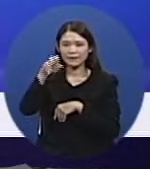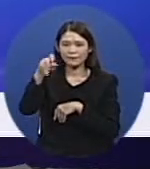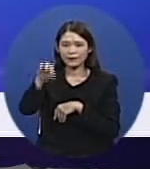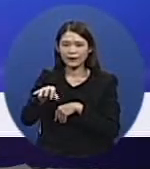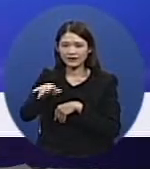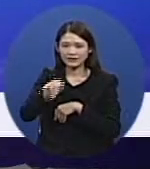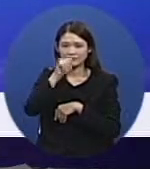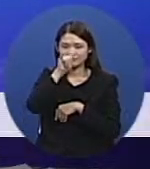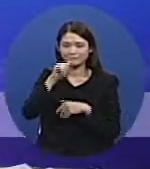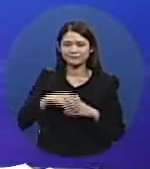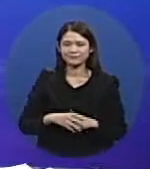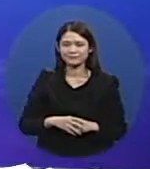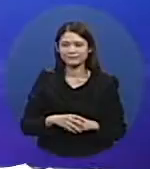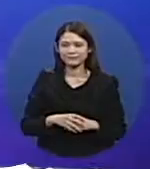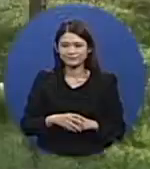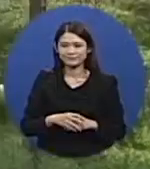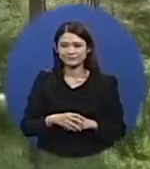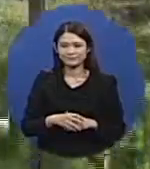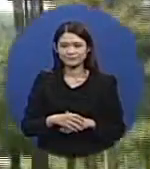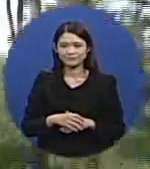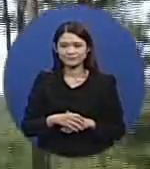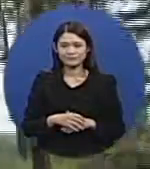열었습니다. 정유림 기자가 전합니다.